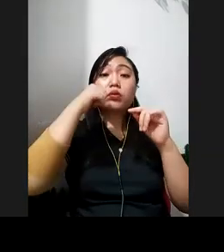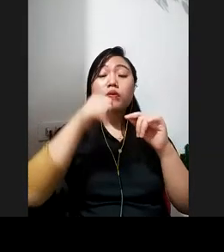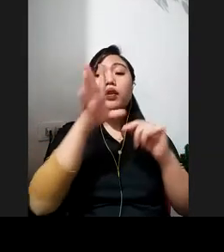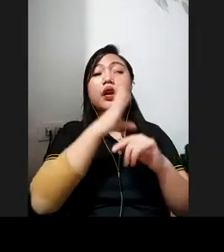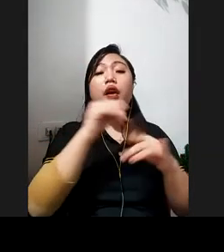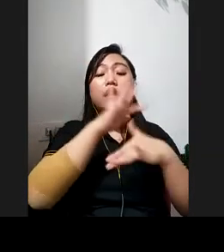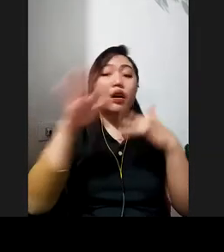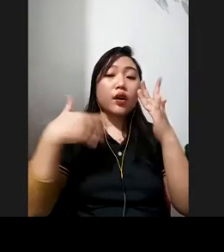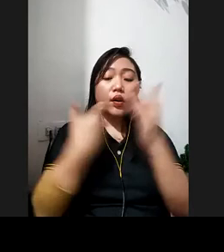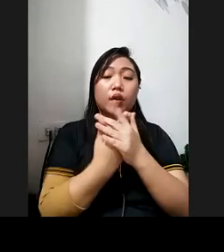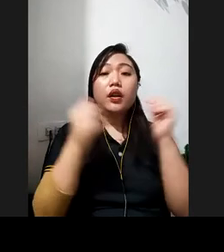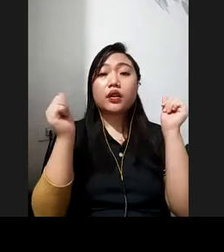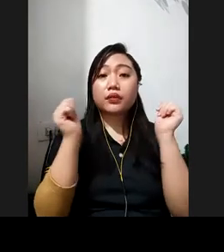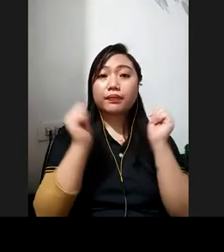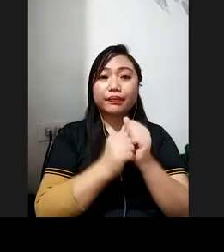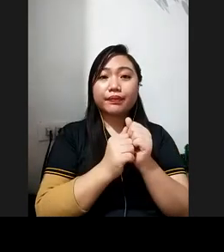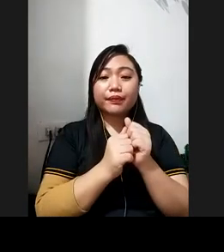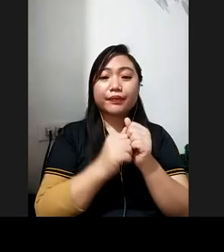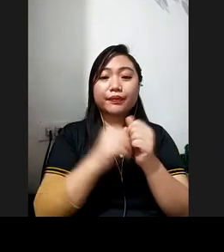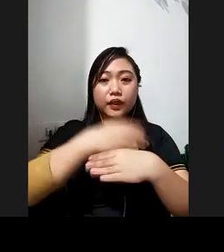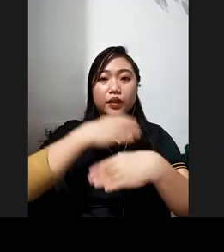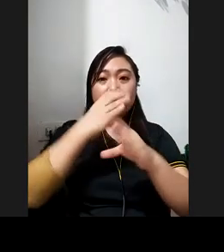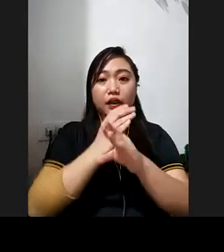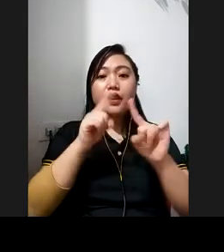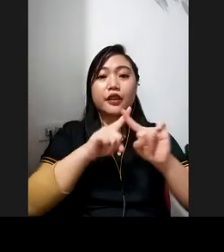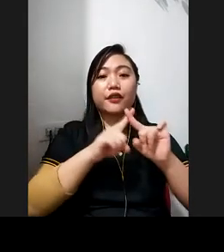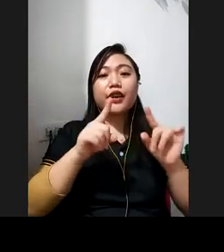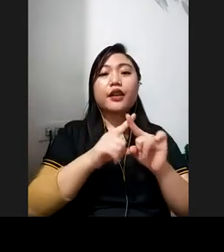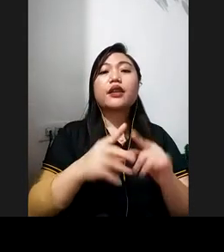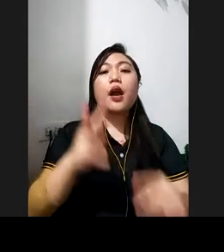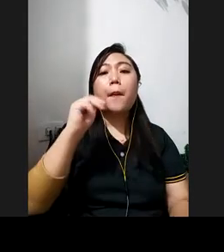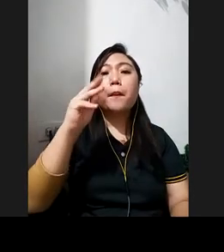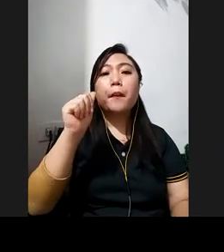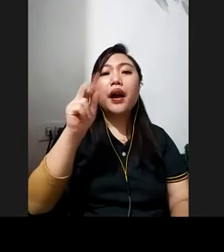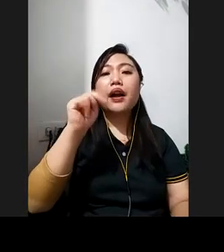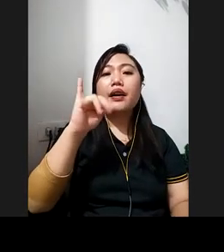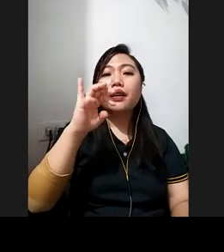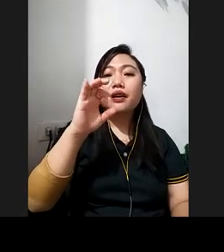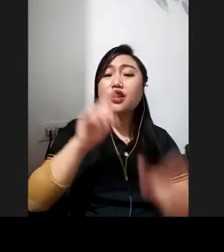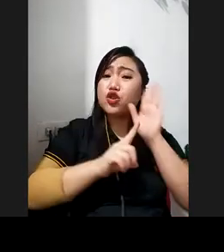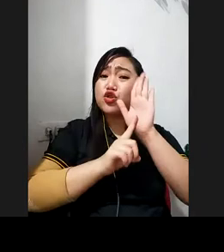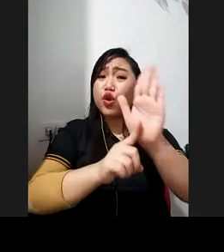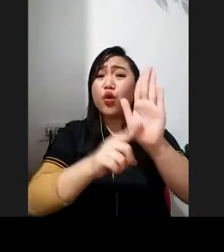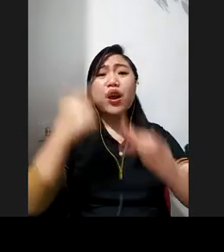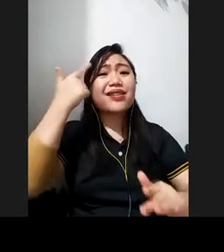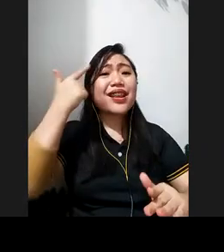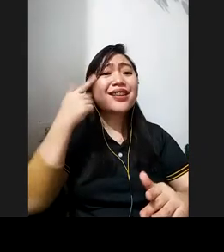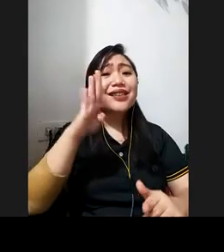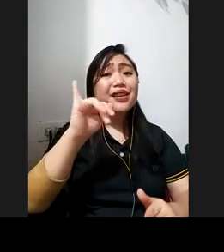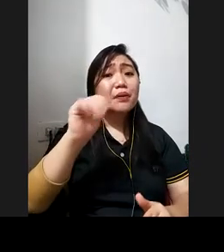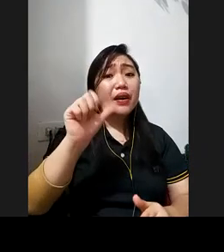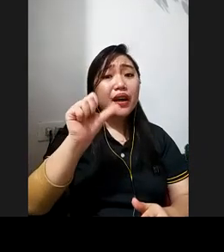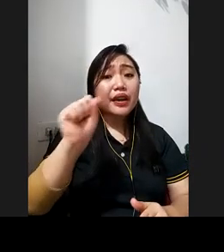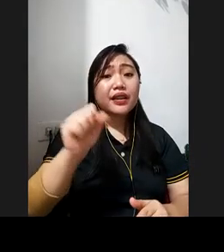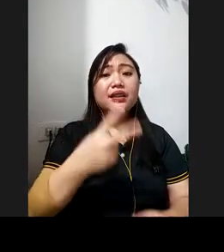ito, nagki-create ito ng tinatawag nating manifestation ng gender bias. So isa sa mga manifestation ng gender bias, yung